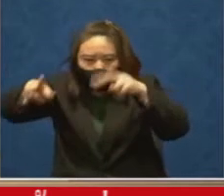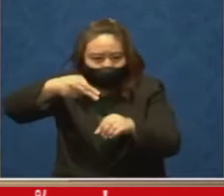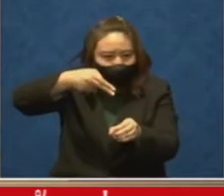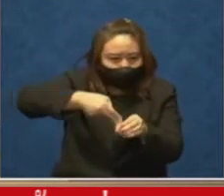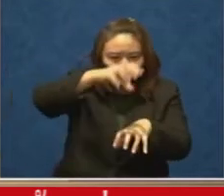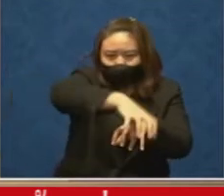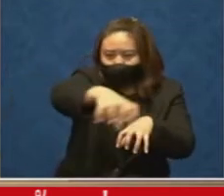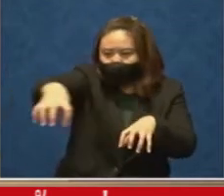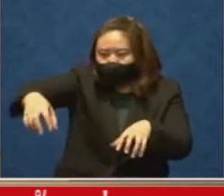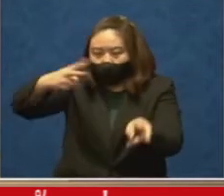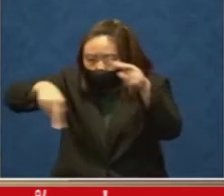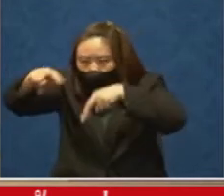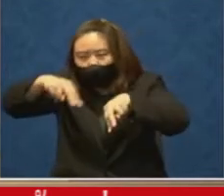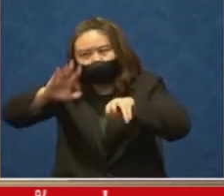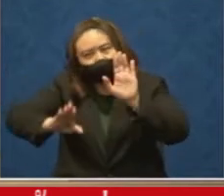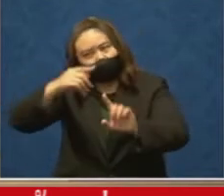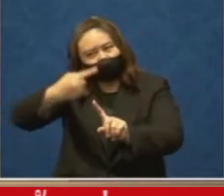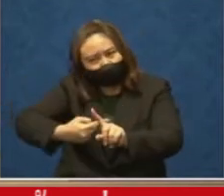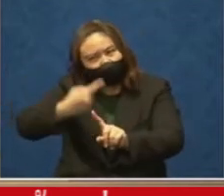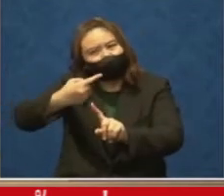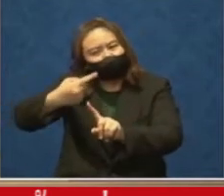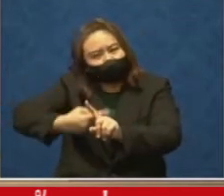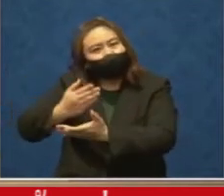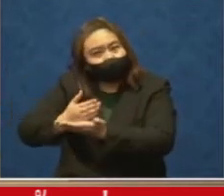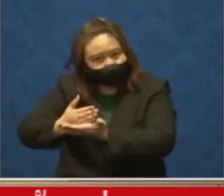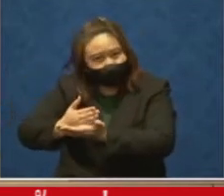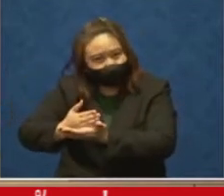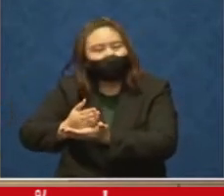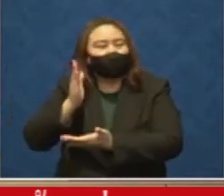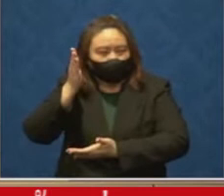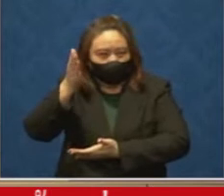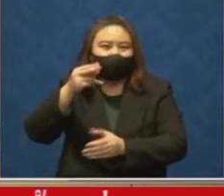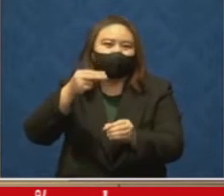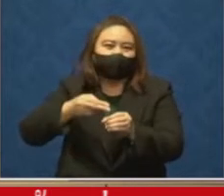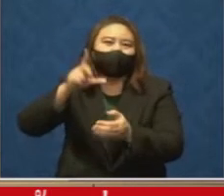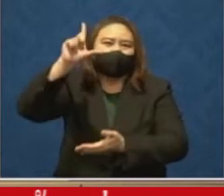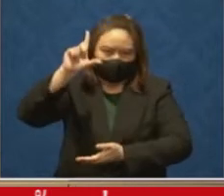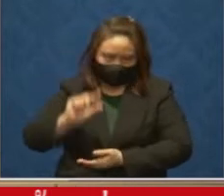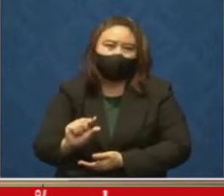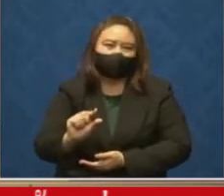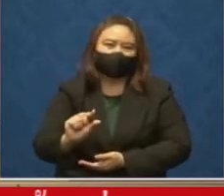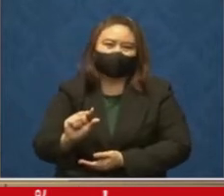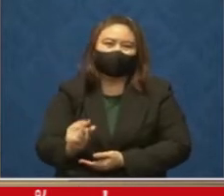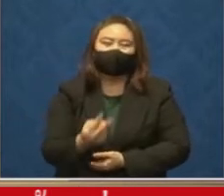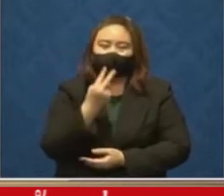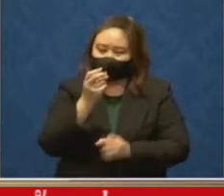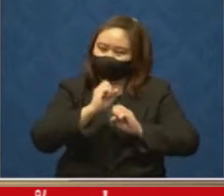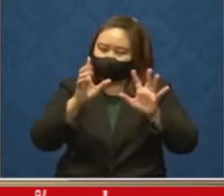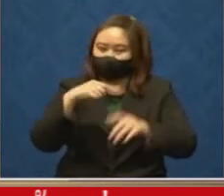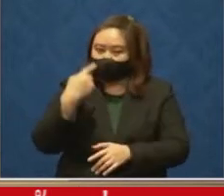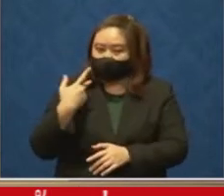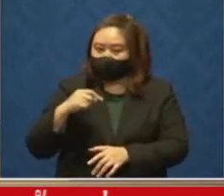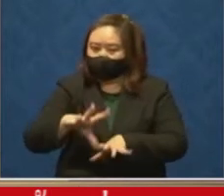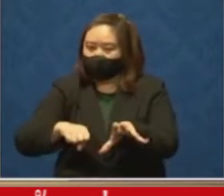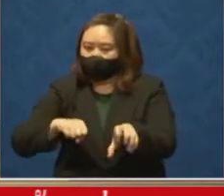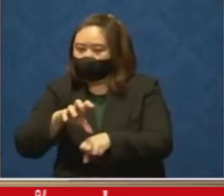ไปตรวจหัวใจผมวาไม่เกินเดอนหรอเดอนครึ่นะครับรับรองเราจะได้ใช้น้มนถูกรับรองเราจะเห็นเลยนะ